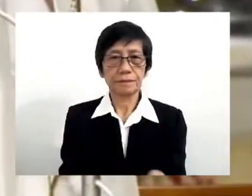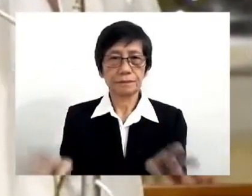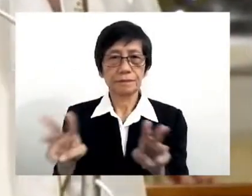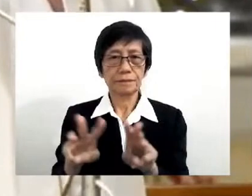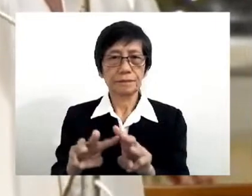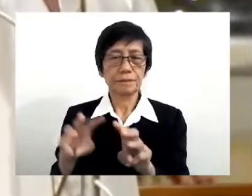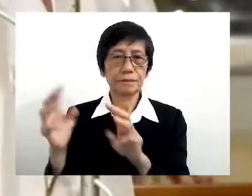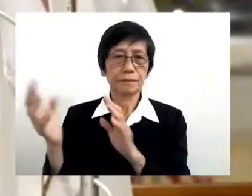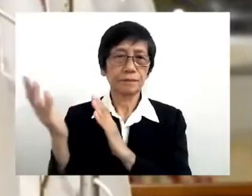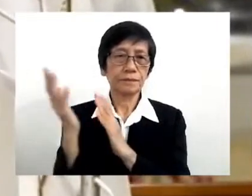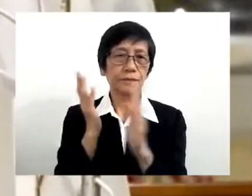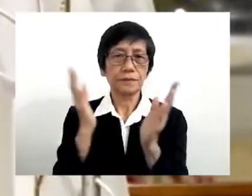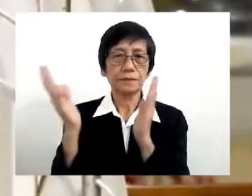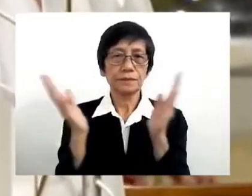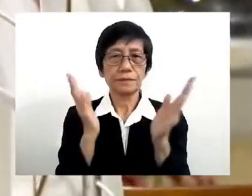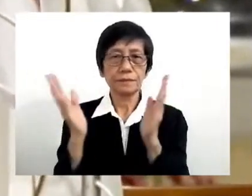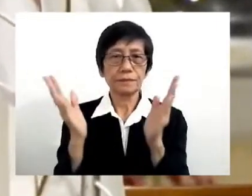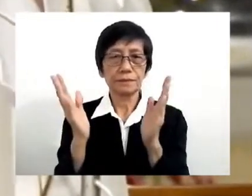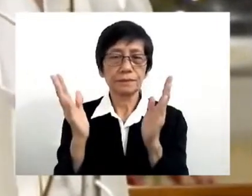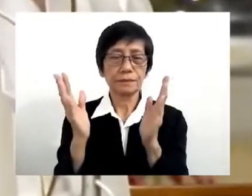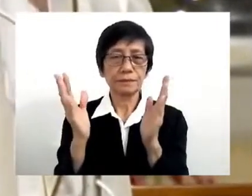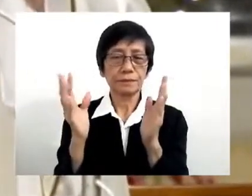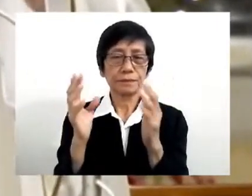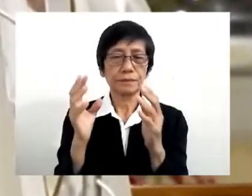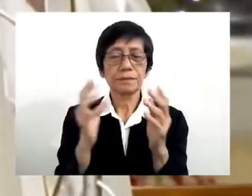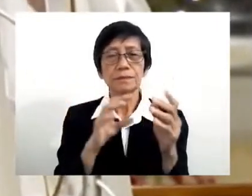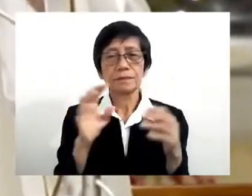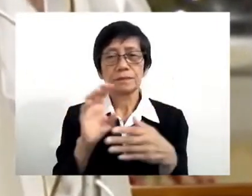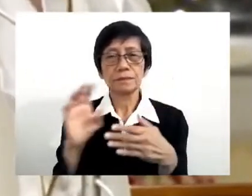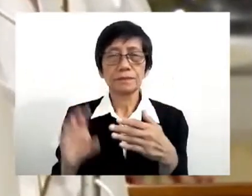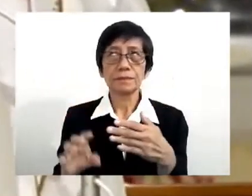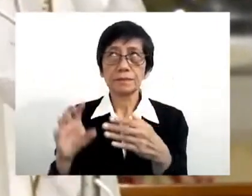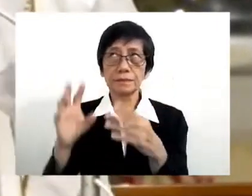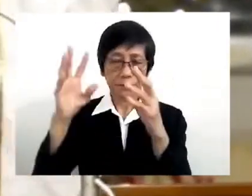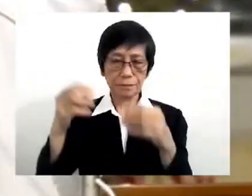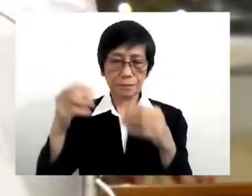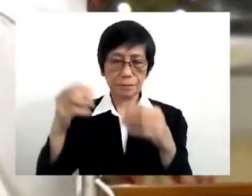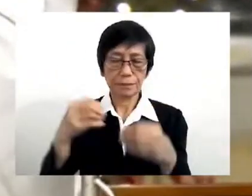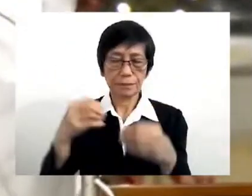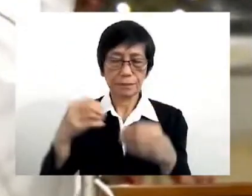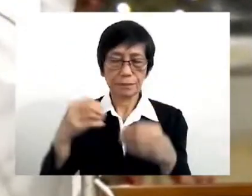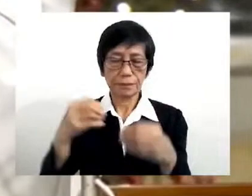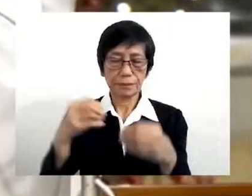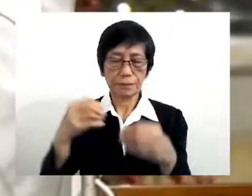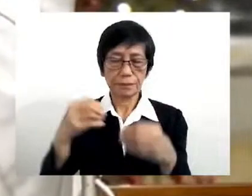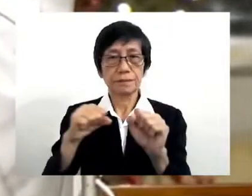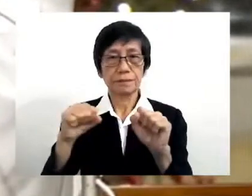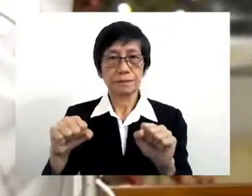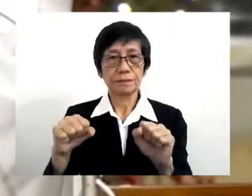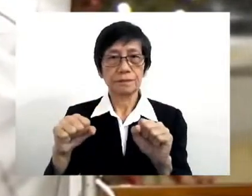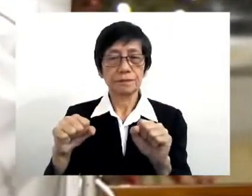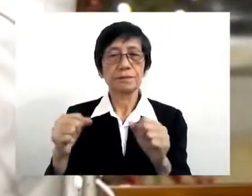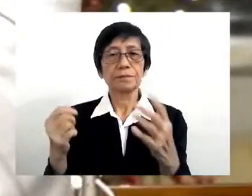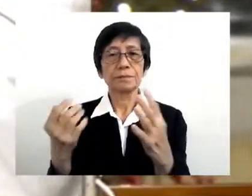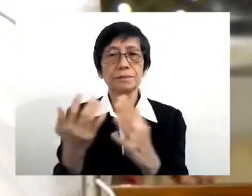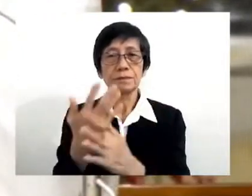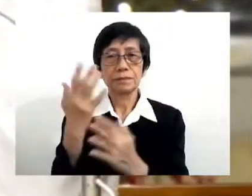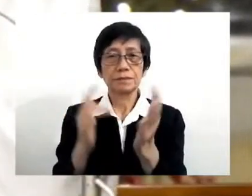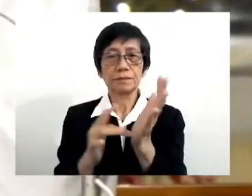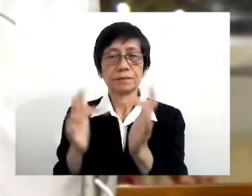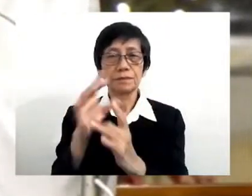ang pagganap sa kaloob mong kaligtasan. Sa pamamagitan ni Jesucristo, kasama